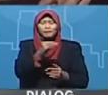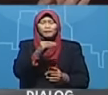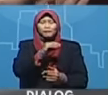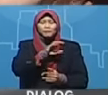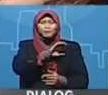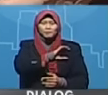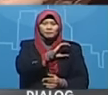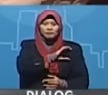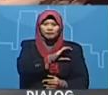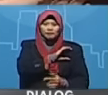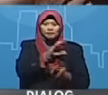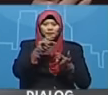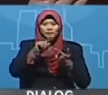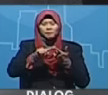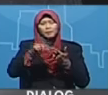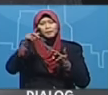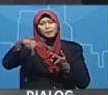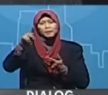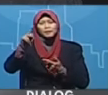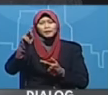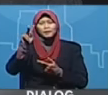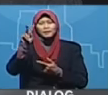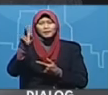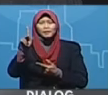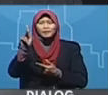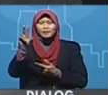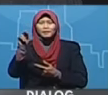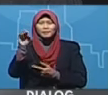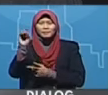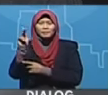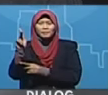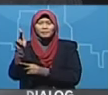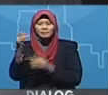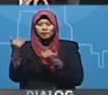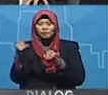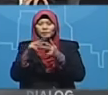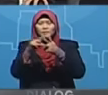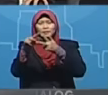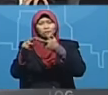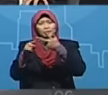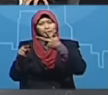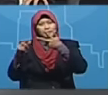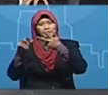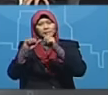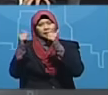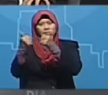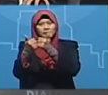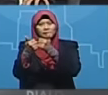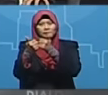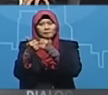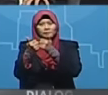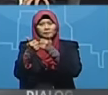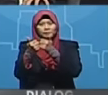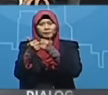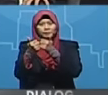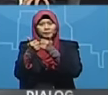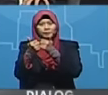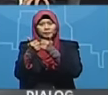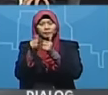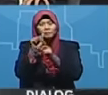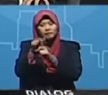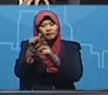malah KPDNKK. Ya, jadi kita melihat ada tiga agensi sekarang ni. Dan mangsa yang ditipu